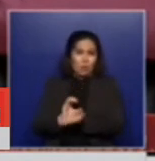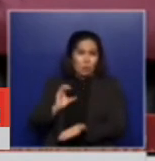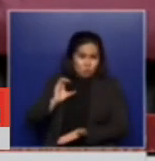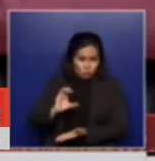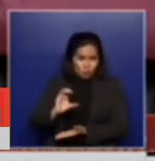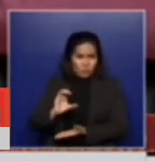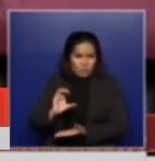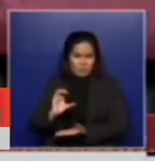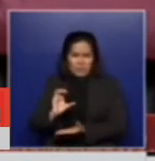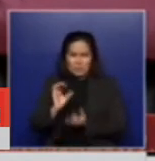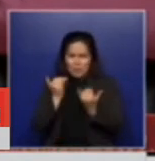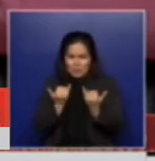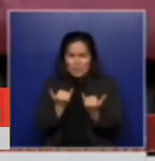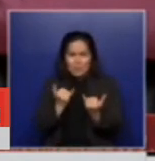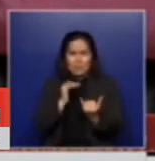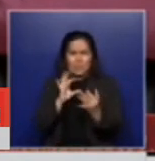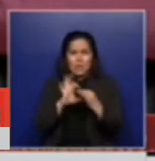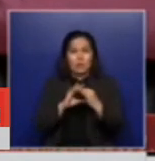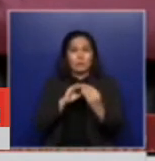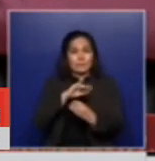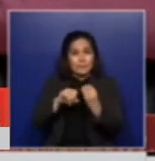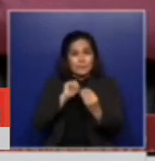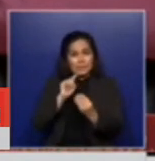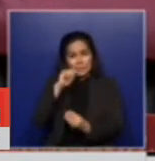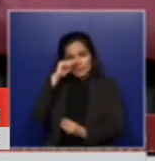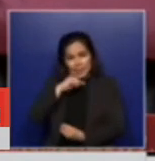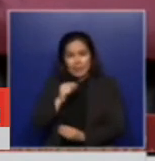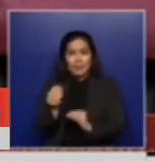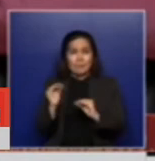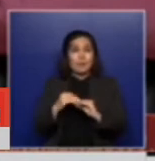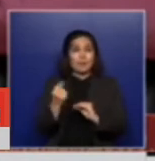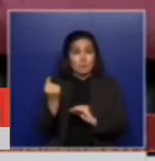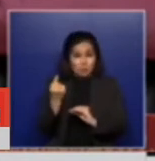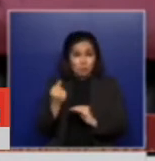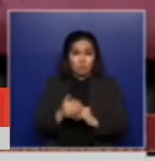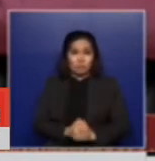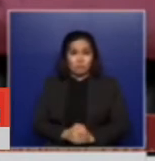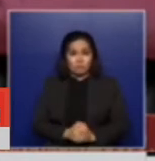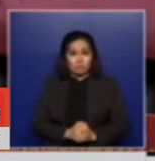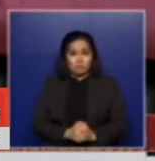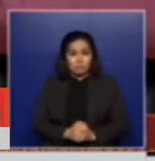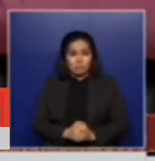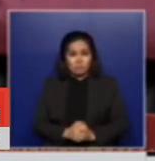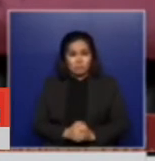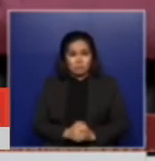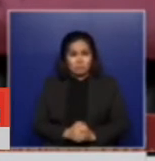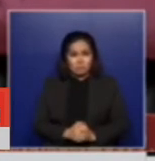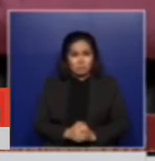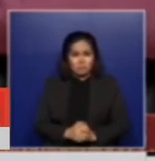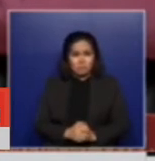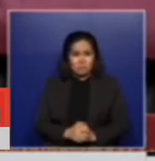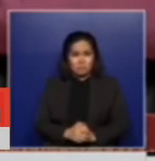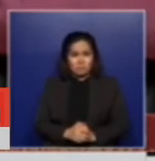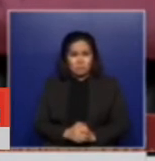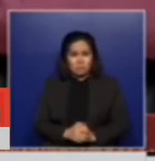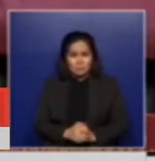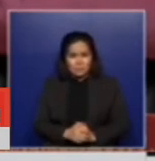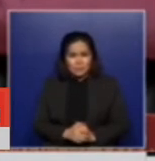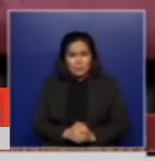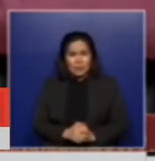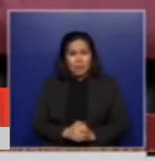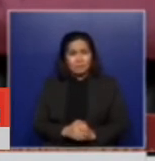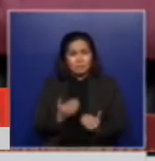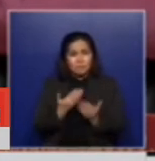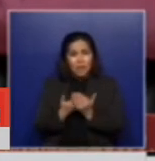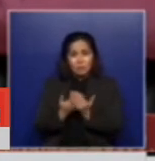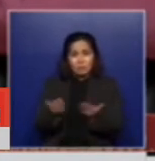ของเศรษฐกิจไทยครับเพราะฉะนั้นสิ่งตรงนี้ครับมันมาจากไหนมันมาจากการกู้ยืมเงินทั้